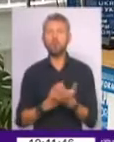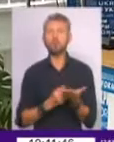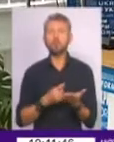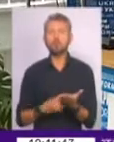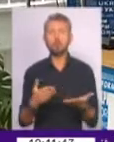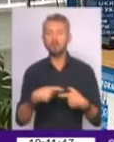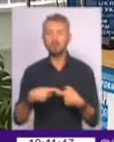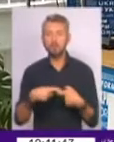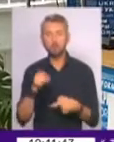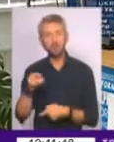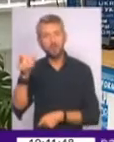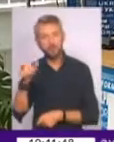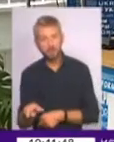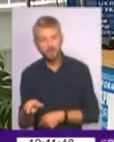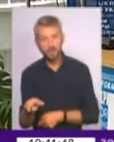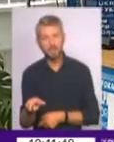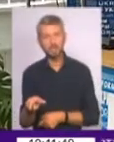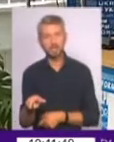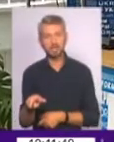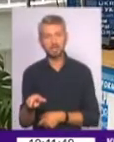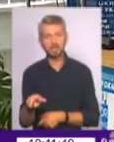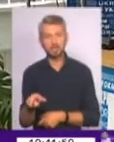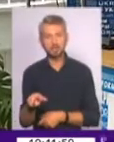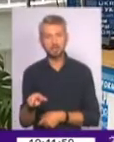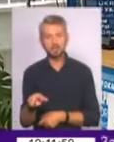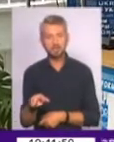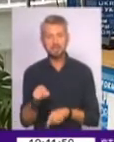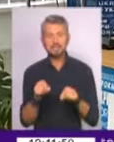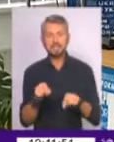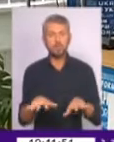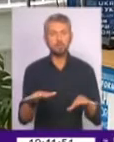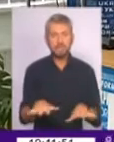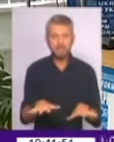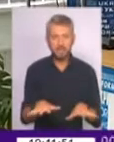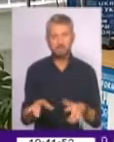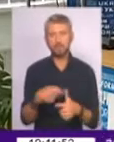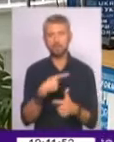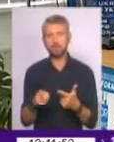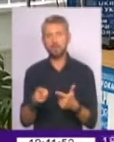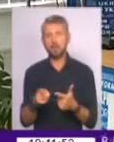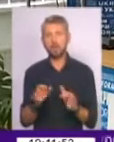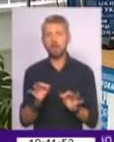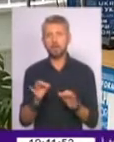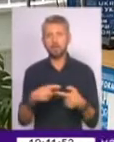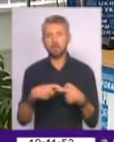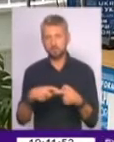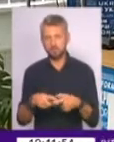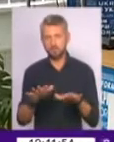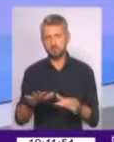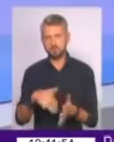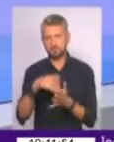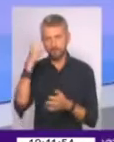який зв'язок цієї людини там, з цією місцевістю, чи принаймні хоча б з містом